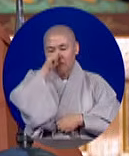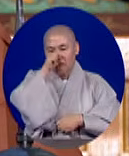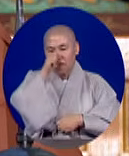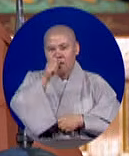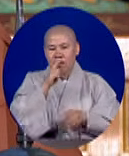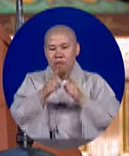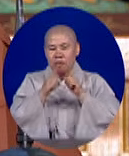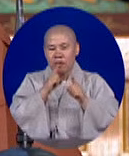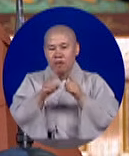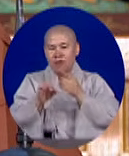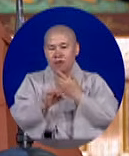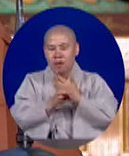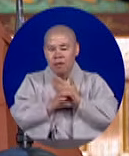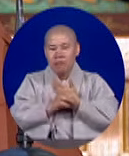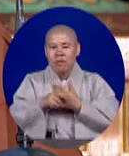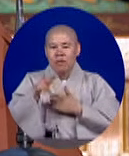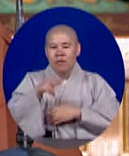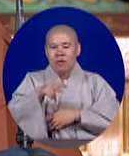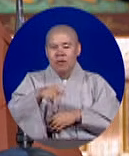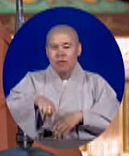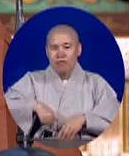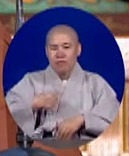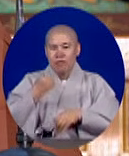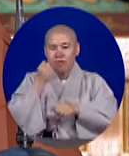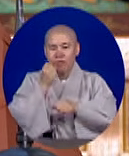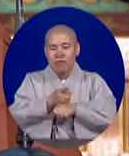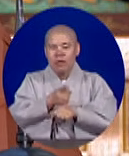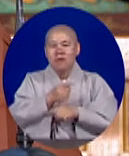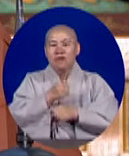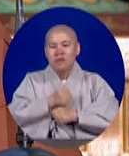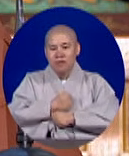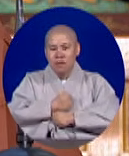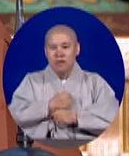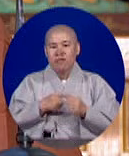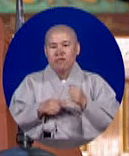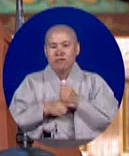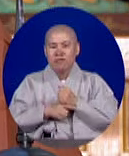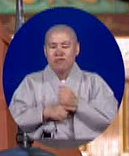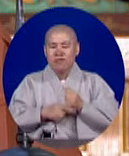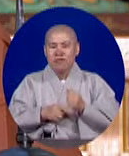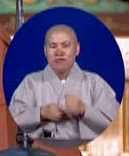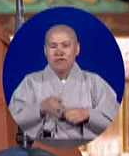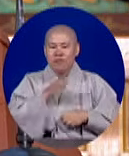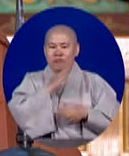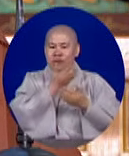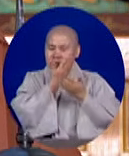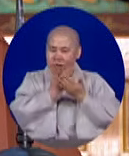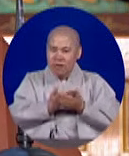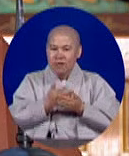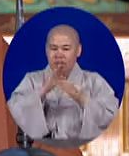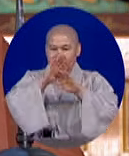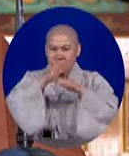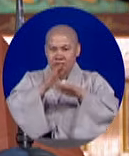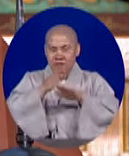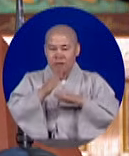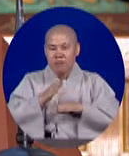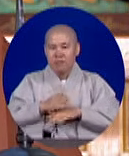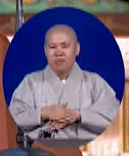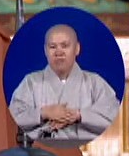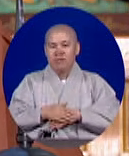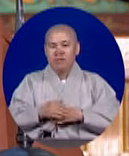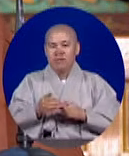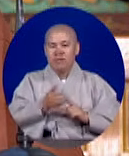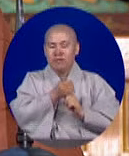거예요. 불수자성이 아니라 자성을 지키는 거거든요. 이게 아주 중요해요. 그래서